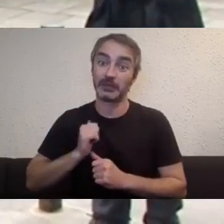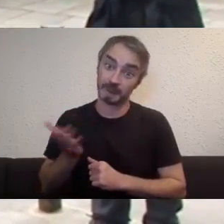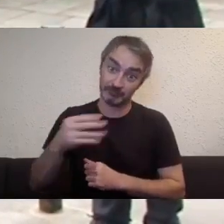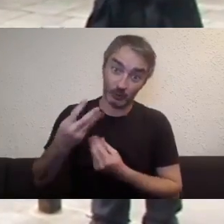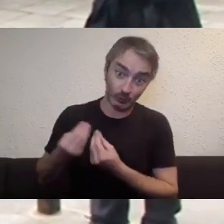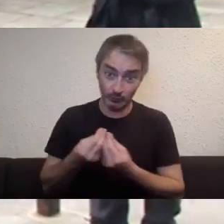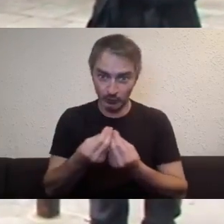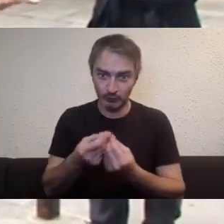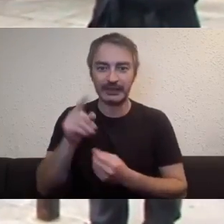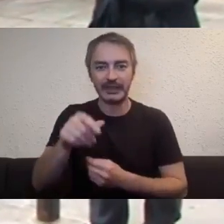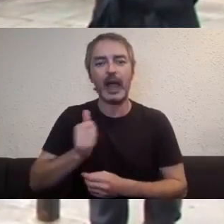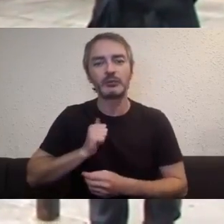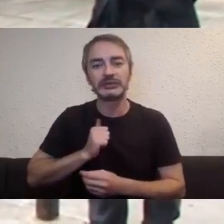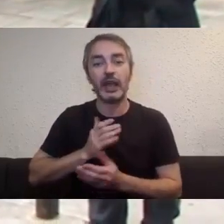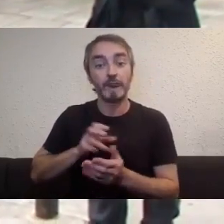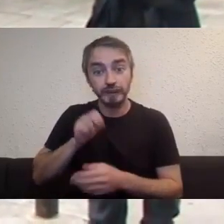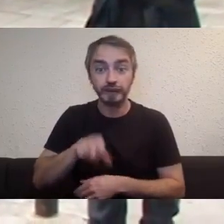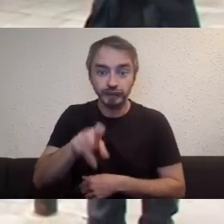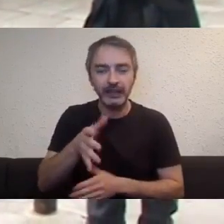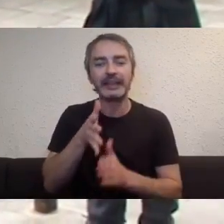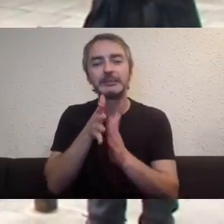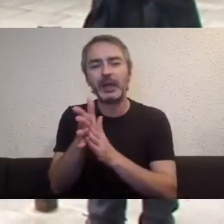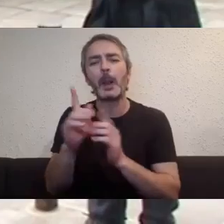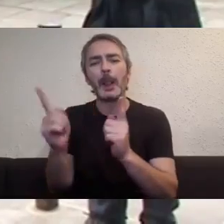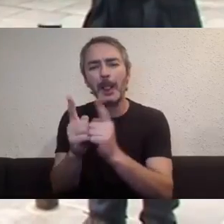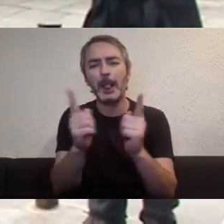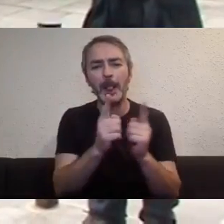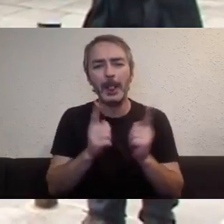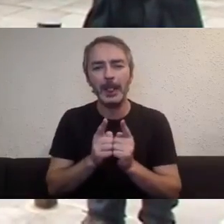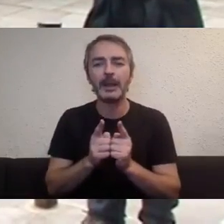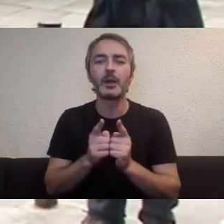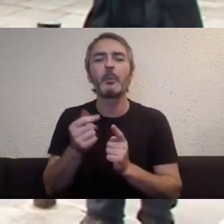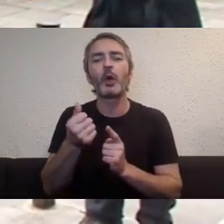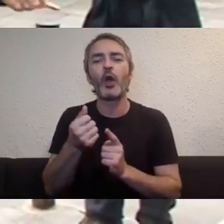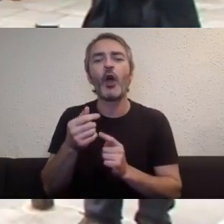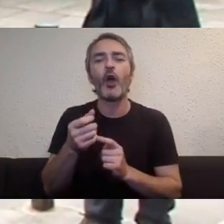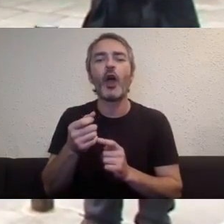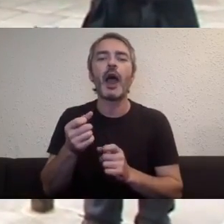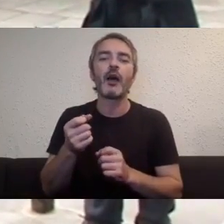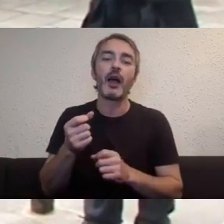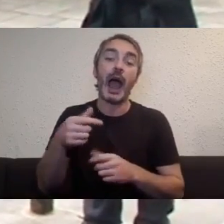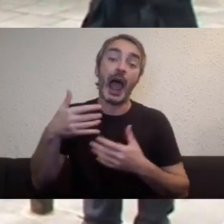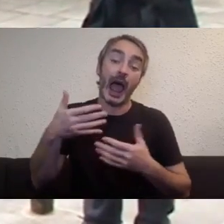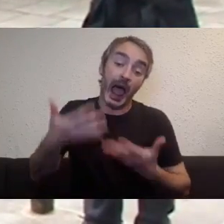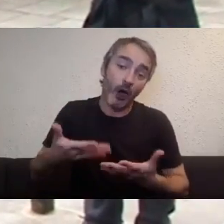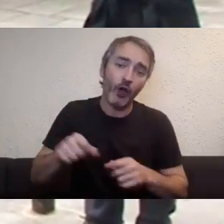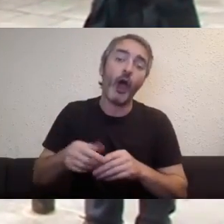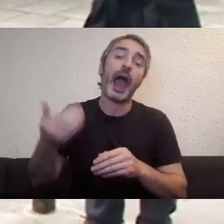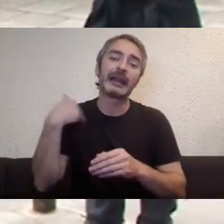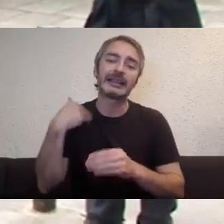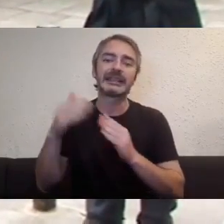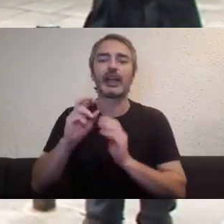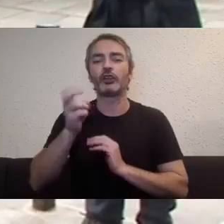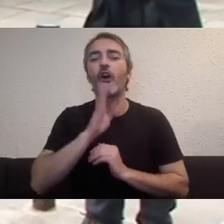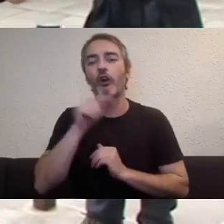el recorregut, intentarem també anar explicant, encara que sigui una mica per sobre, pues, on estaven o estan algunes de